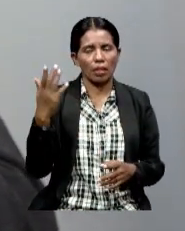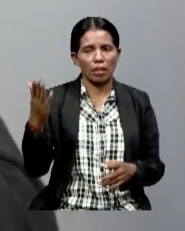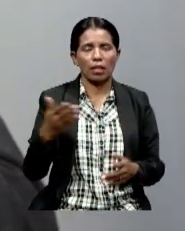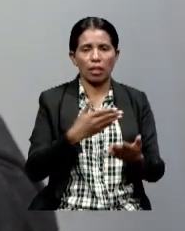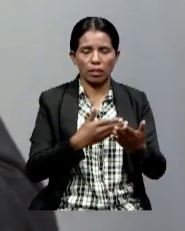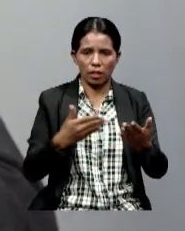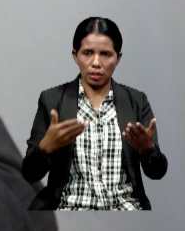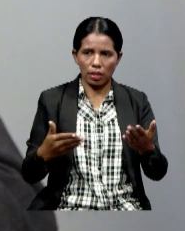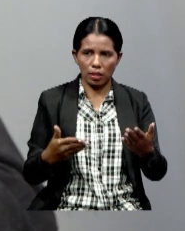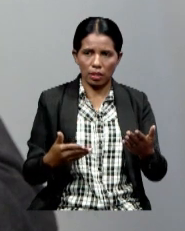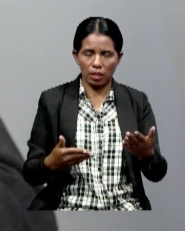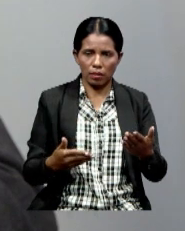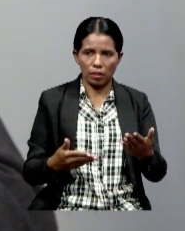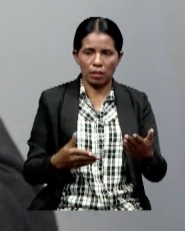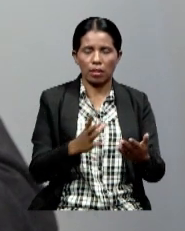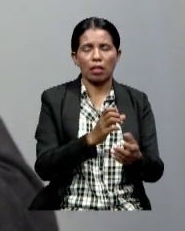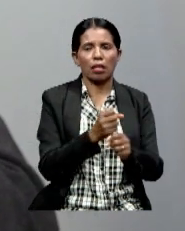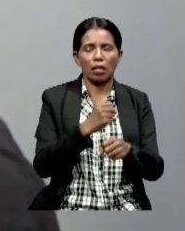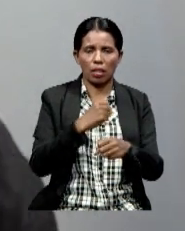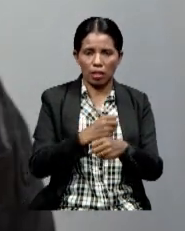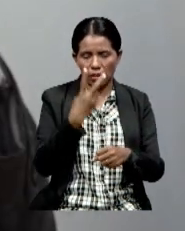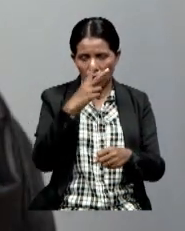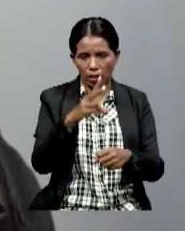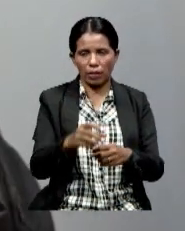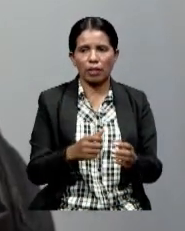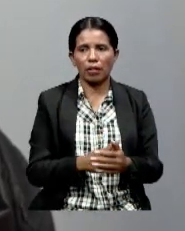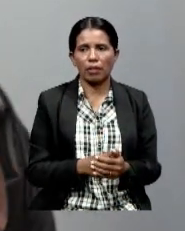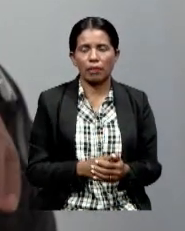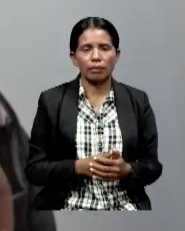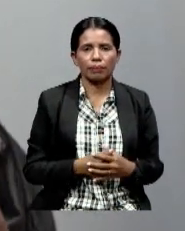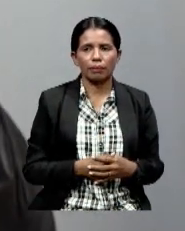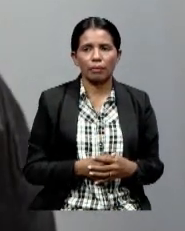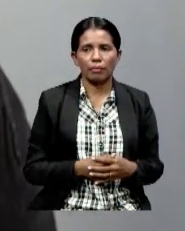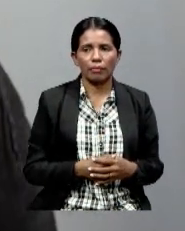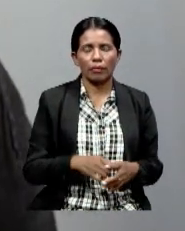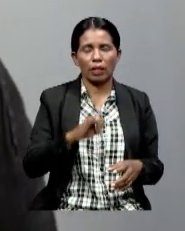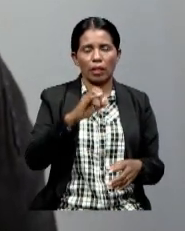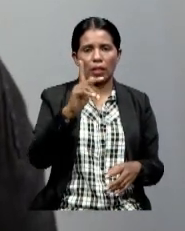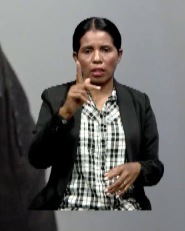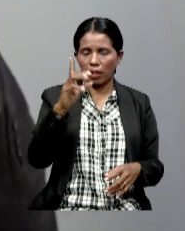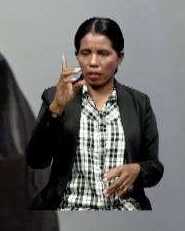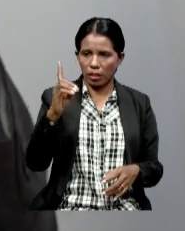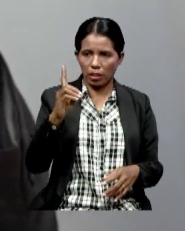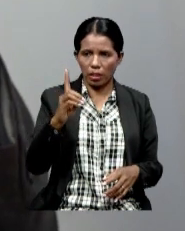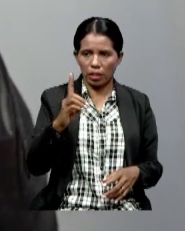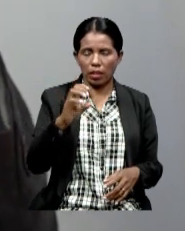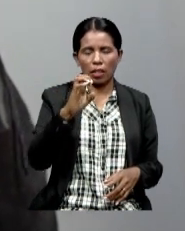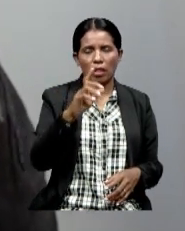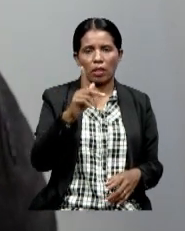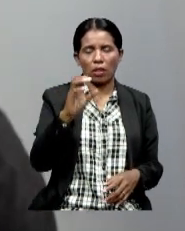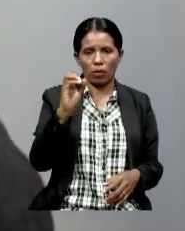equipamentos ne be basic tebes halo diagnostik asa EKG elektrokardiograma o